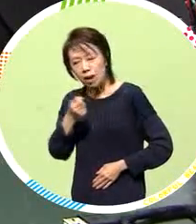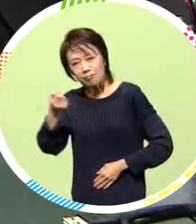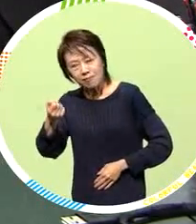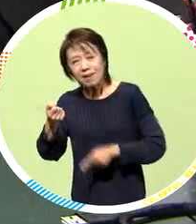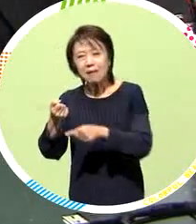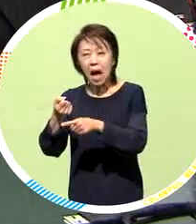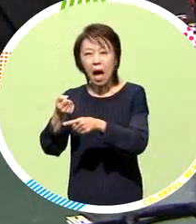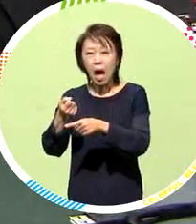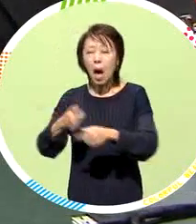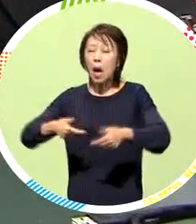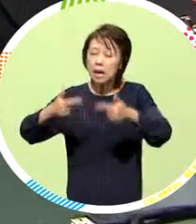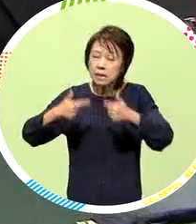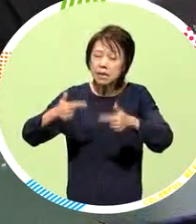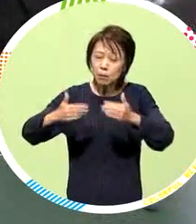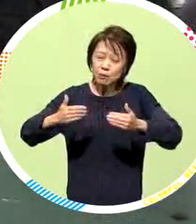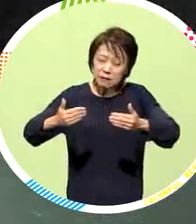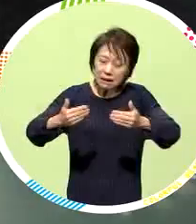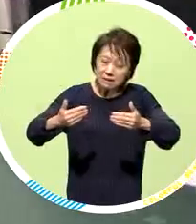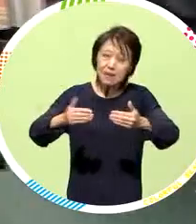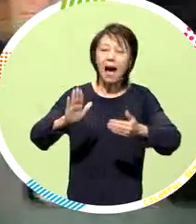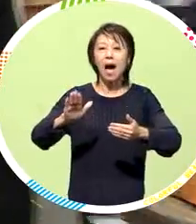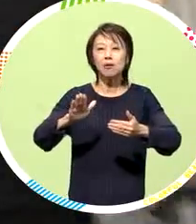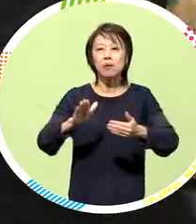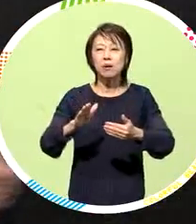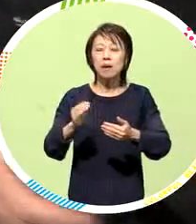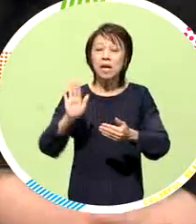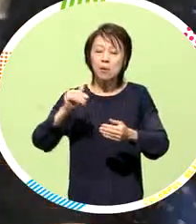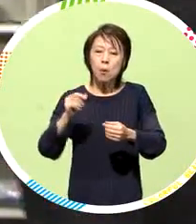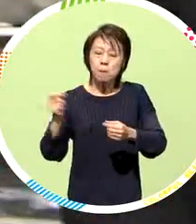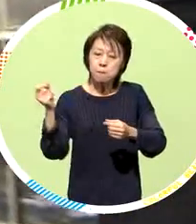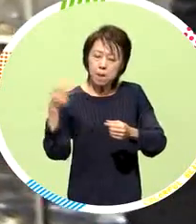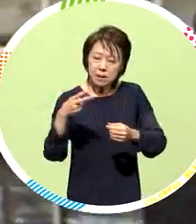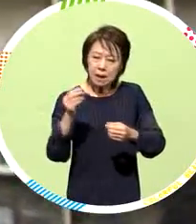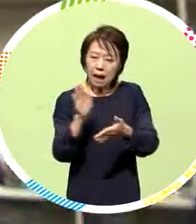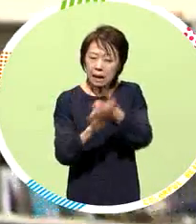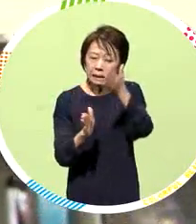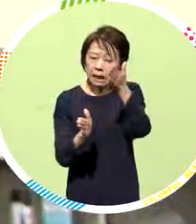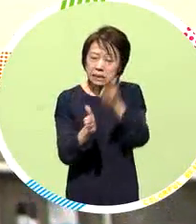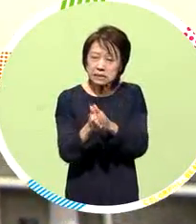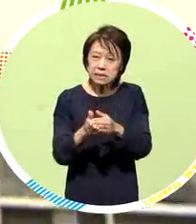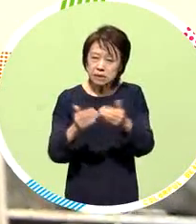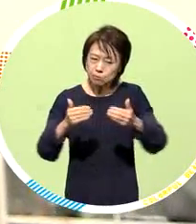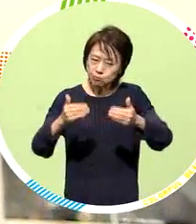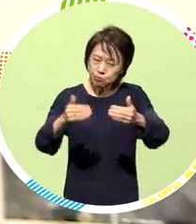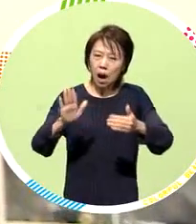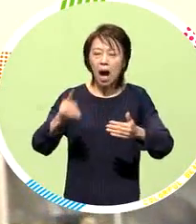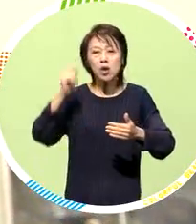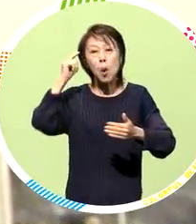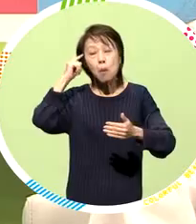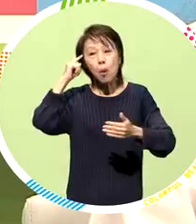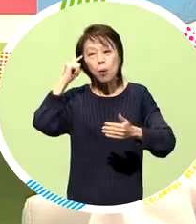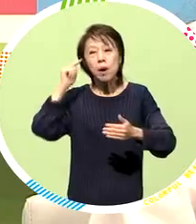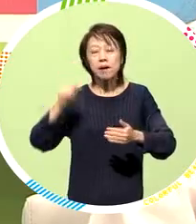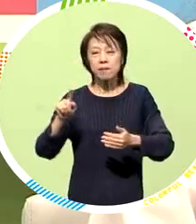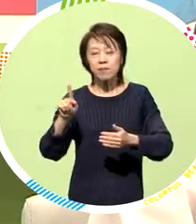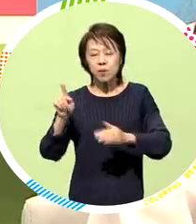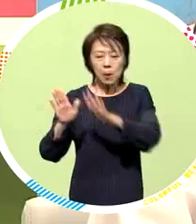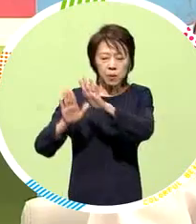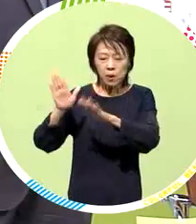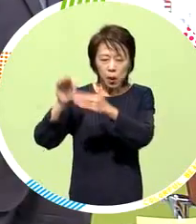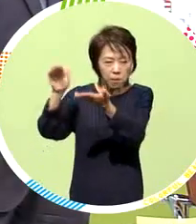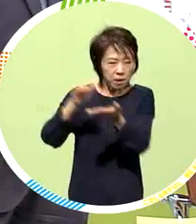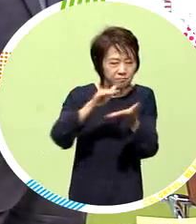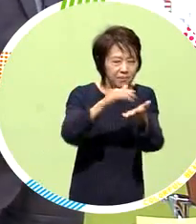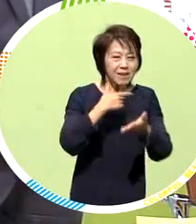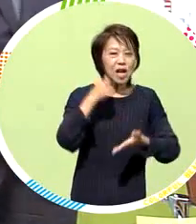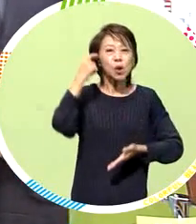たんですけども日々進化しているのでまだね新たに取材にいっていう欲を伝えていきたいですね皆さんにどんだけ進化してるのかっていうのでもこれからの